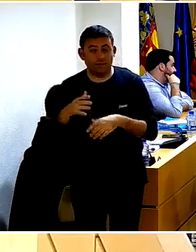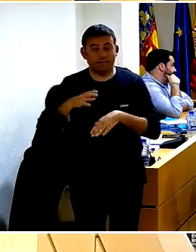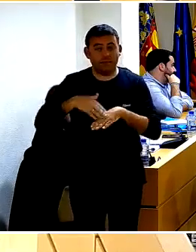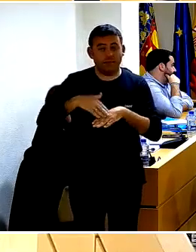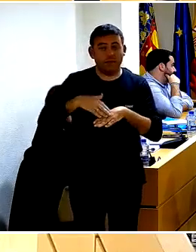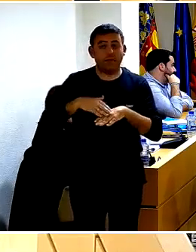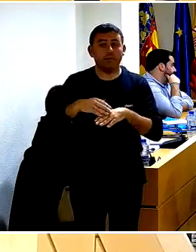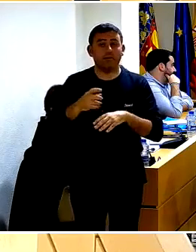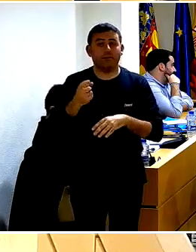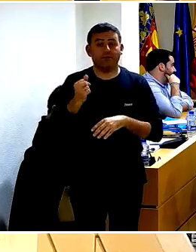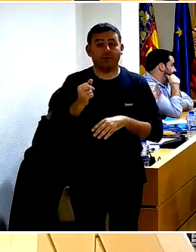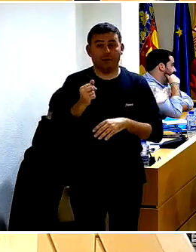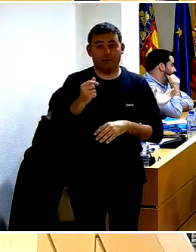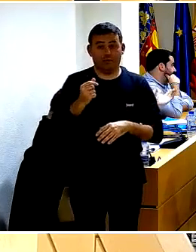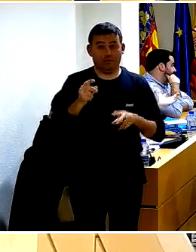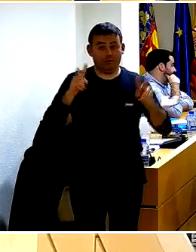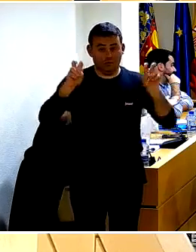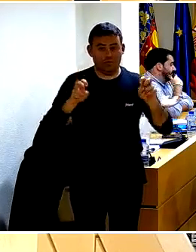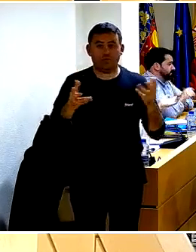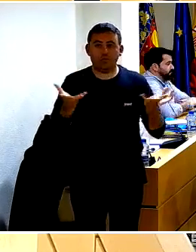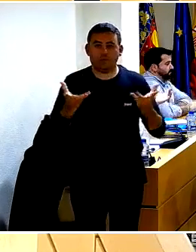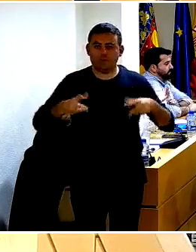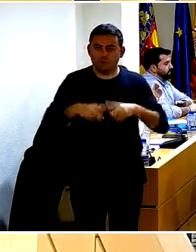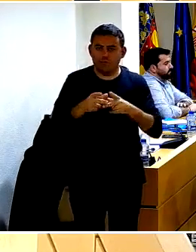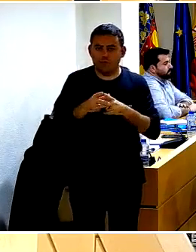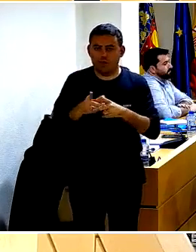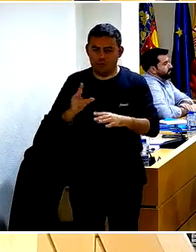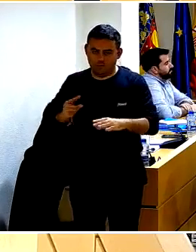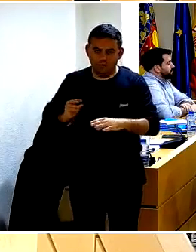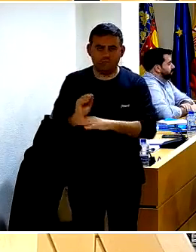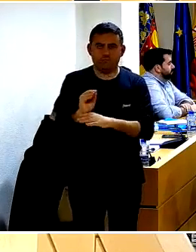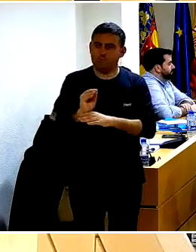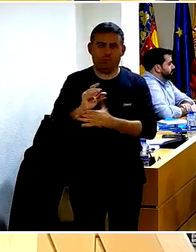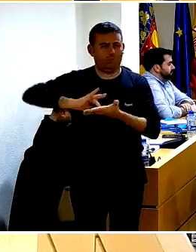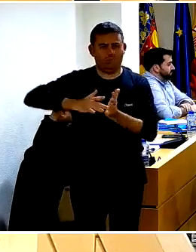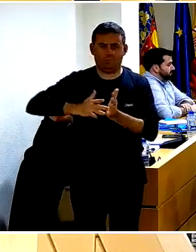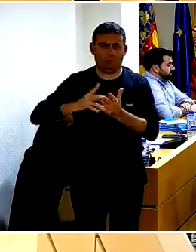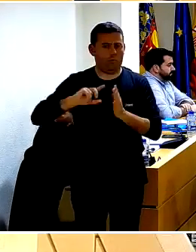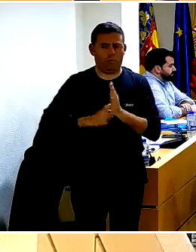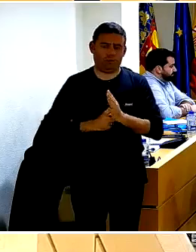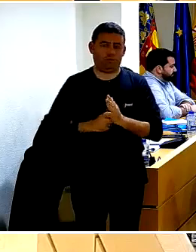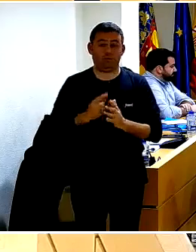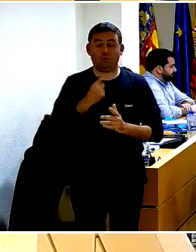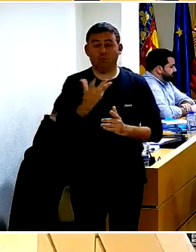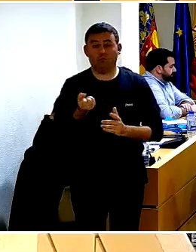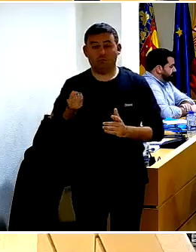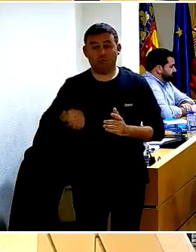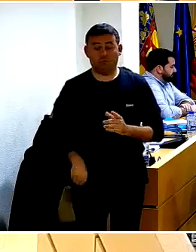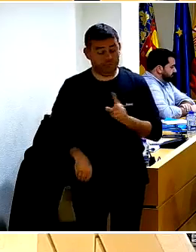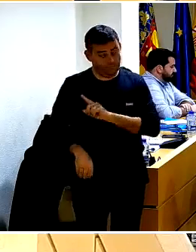tots els diners d'emergència social per a les persones que més ho necessitaven. I exactament va passar el mateix